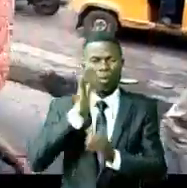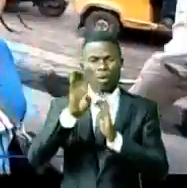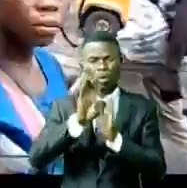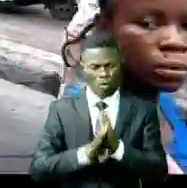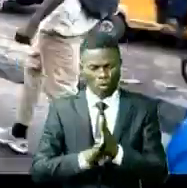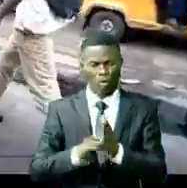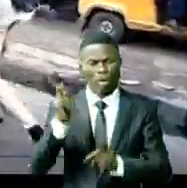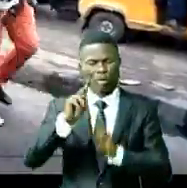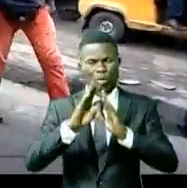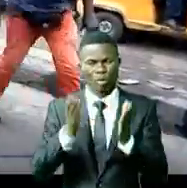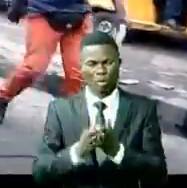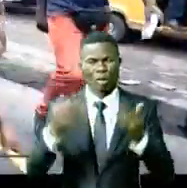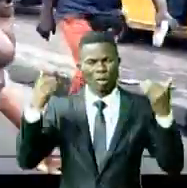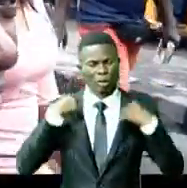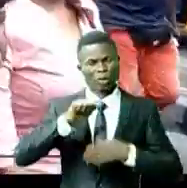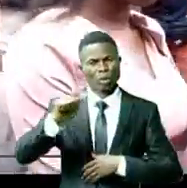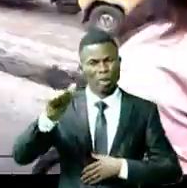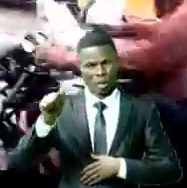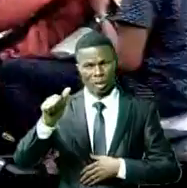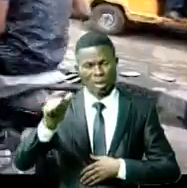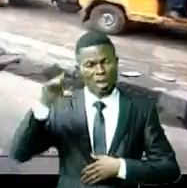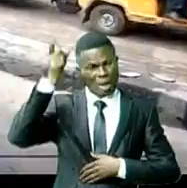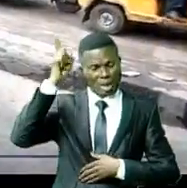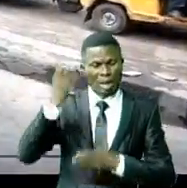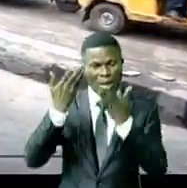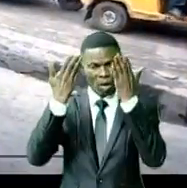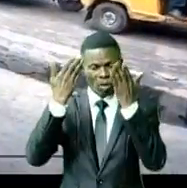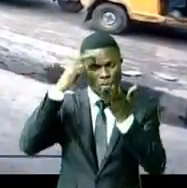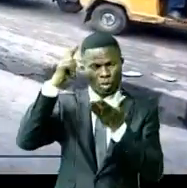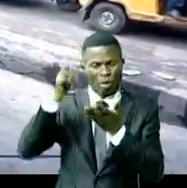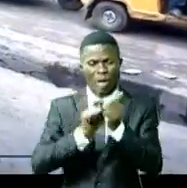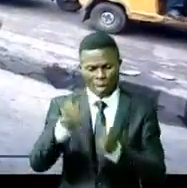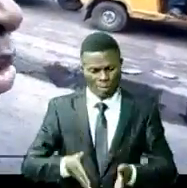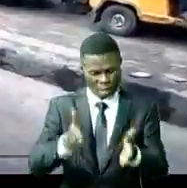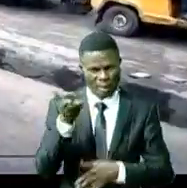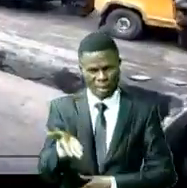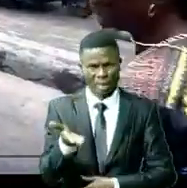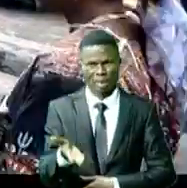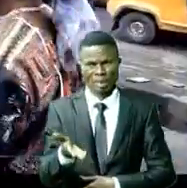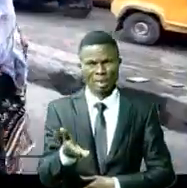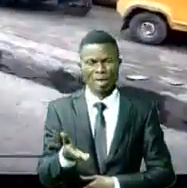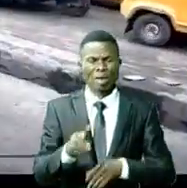leurs habitants. Nos autorités elles-mêmes, pendant qu'elles étaient aux études, elles passaient sur cette avenue.